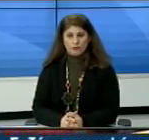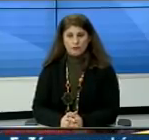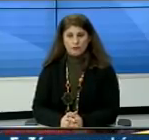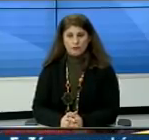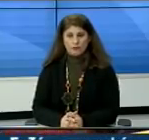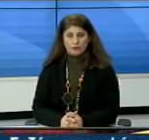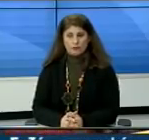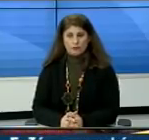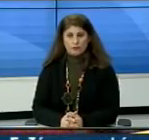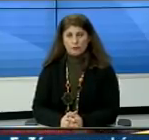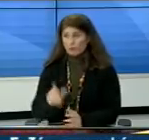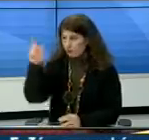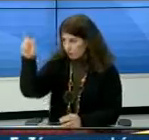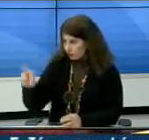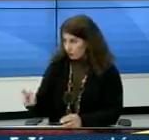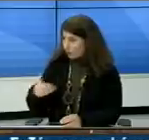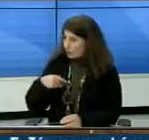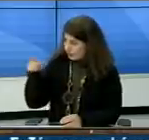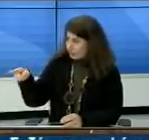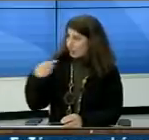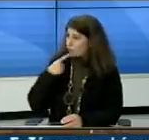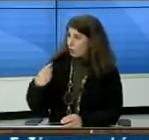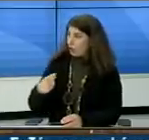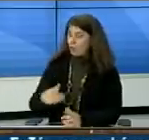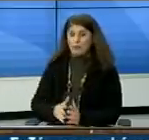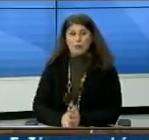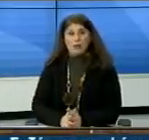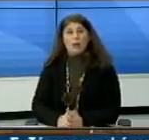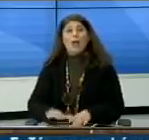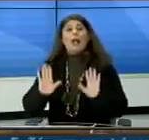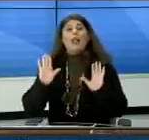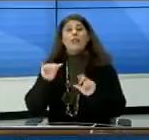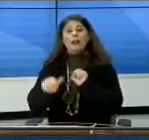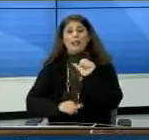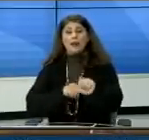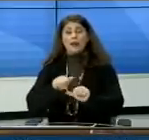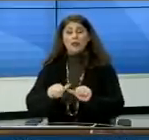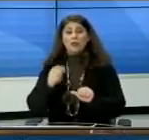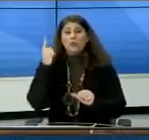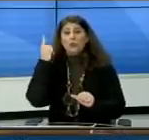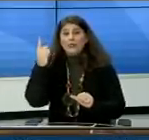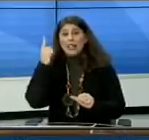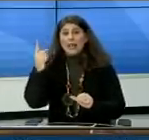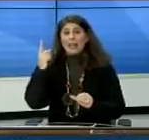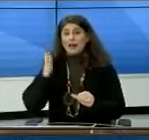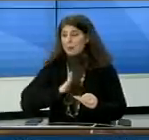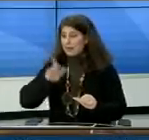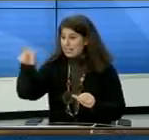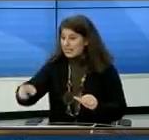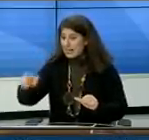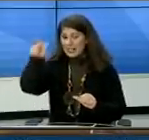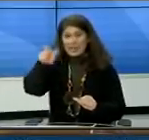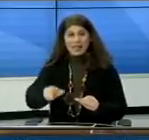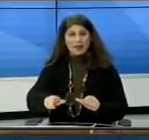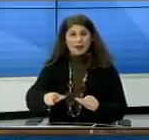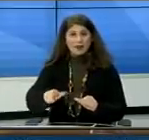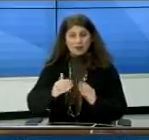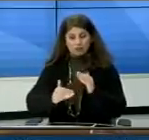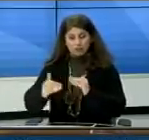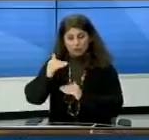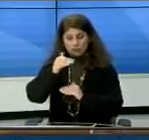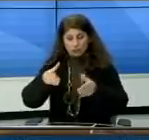Αυτός, σε εσάς αναφέρομαι, που δεν έχει αλλάξει ούτε ένα από τα στελέχη της